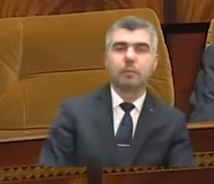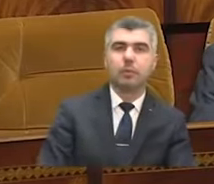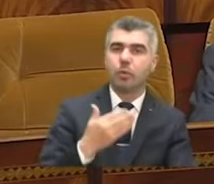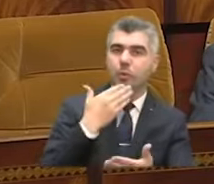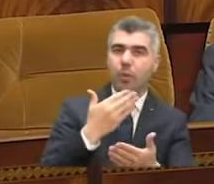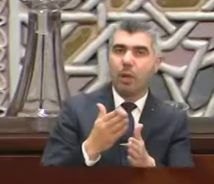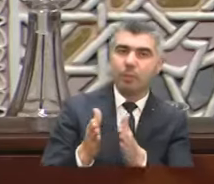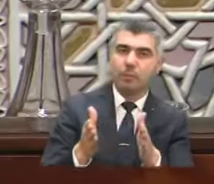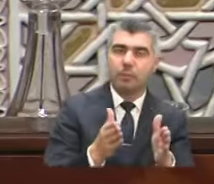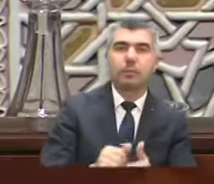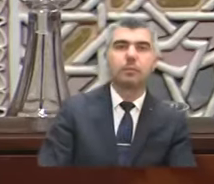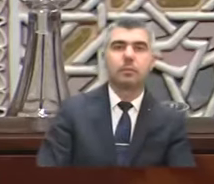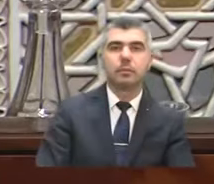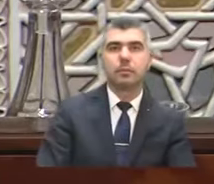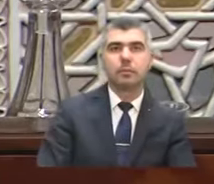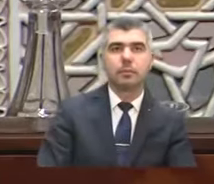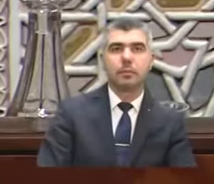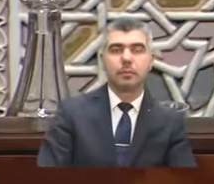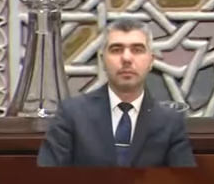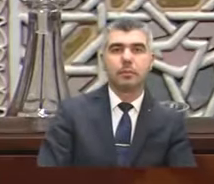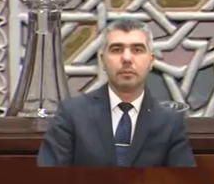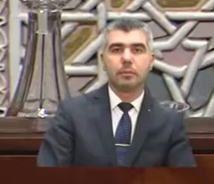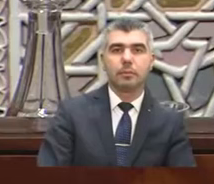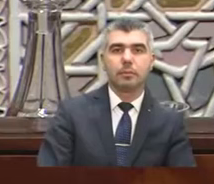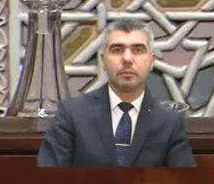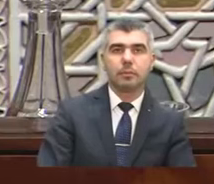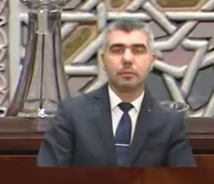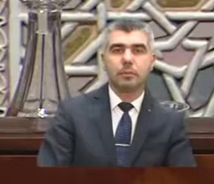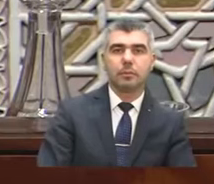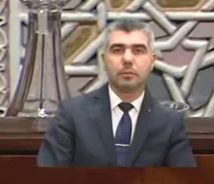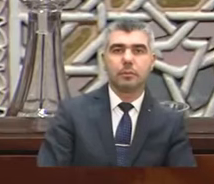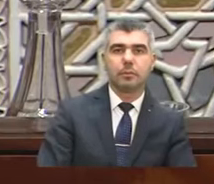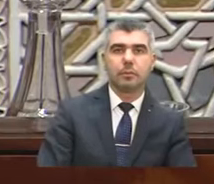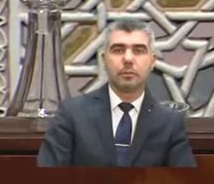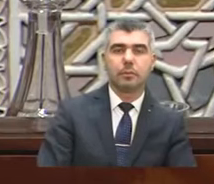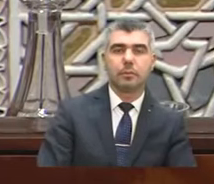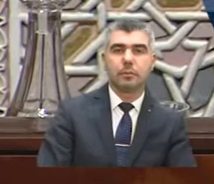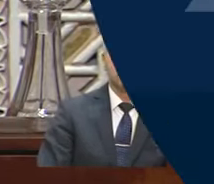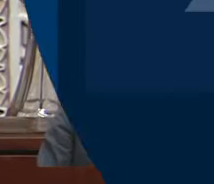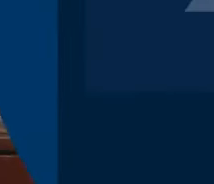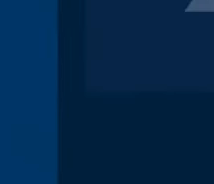شكرا. شكرا سيد النائب. واش نفس الفريق؟ لا يمكن.